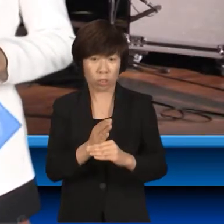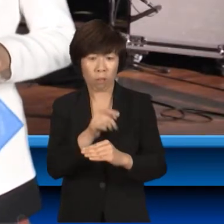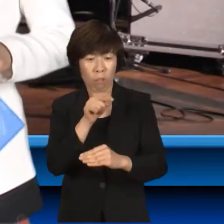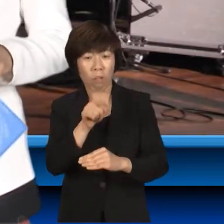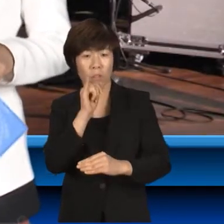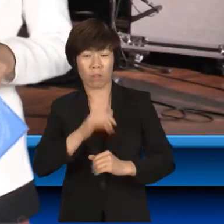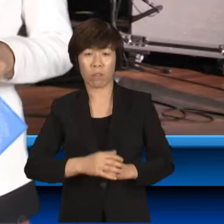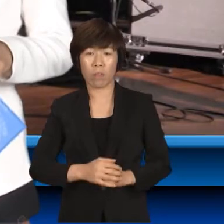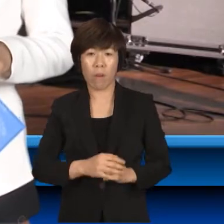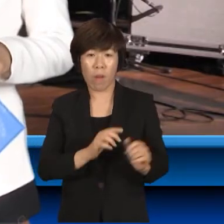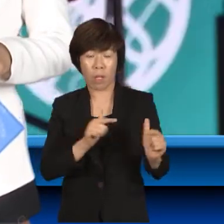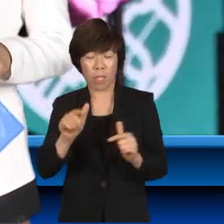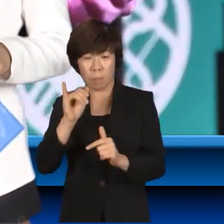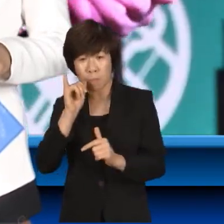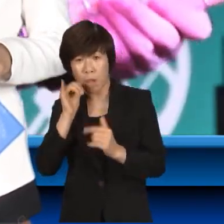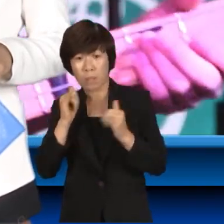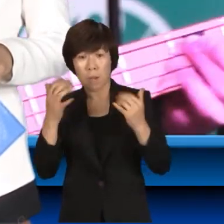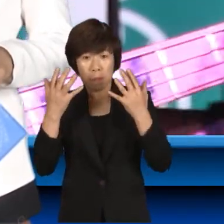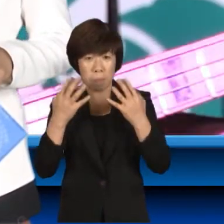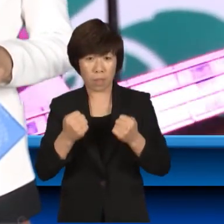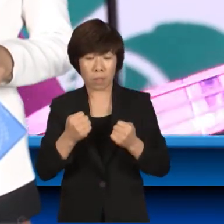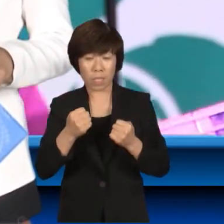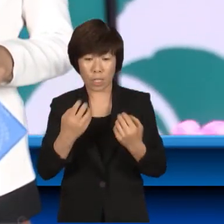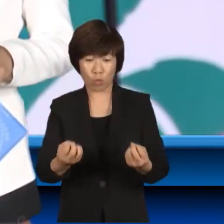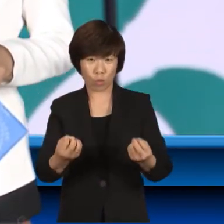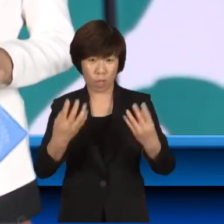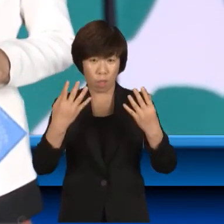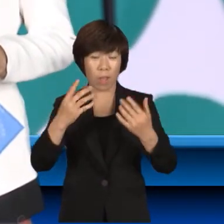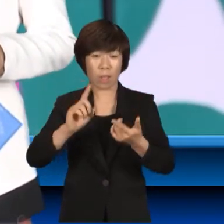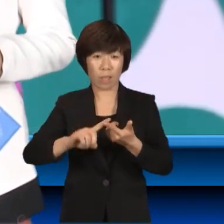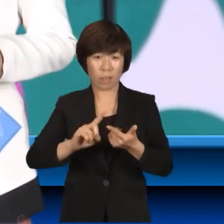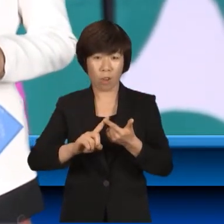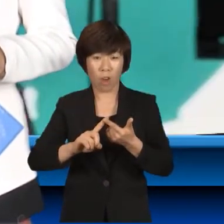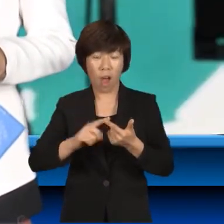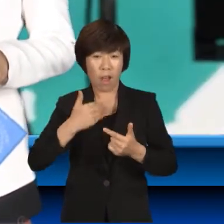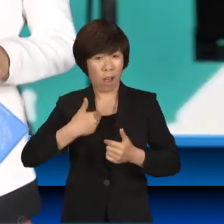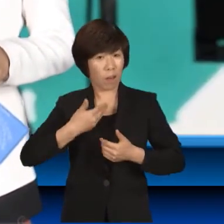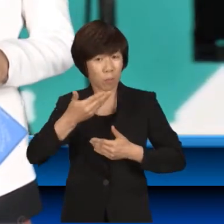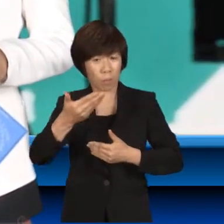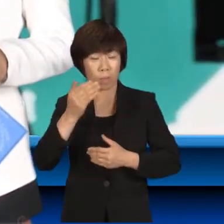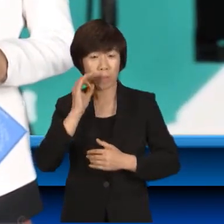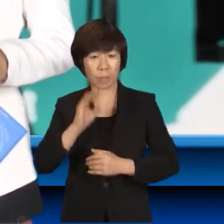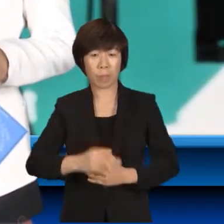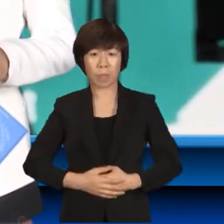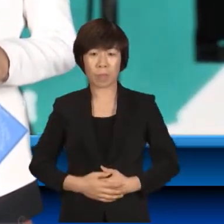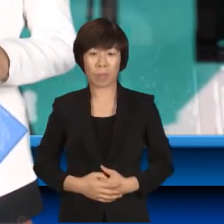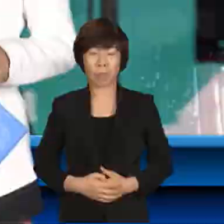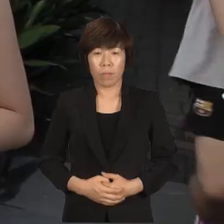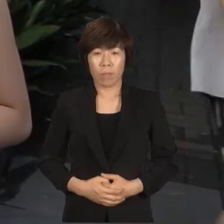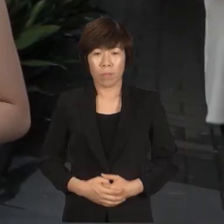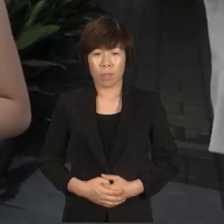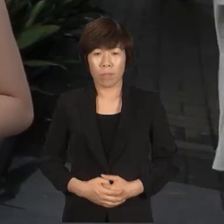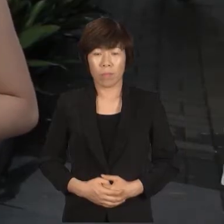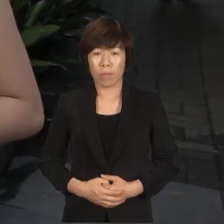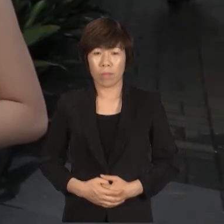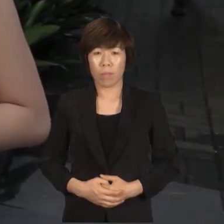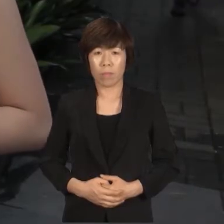합니다. 다양한 매니아층을 확보하고 있다는 그 축제 속으로 양정희 리포터가 들어가 봤습니다.